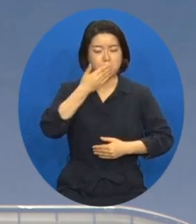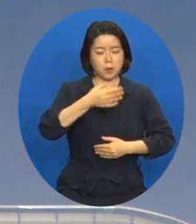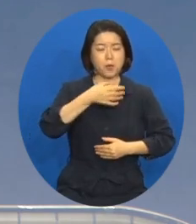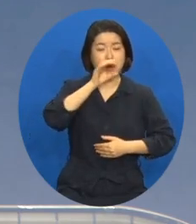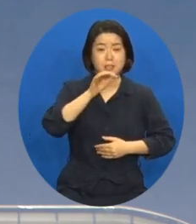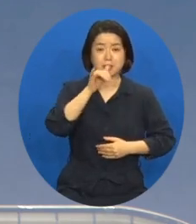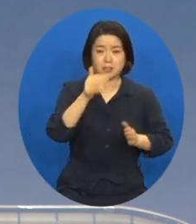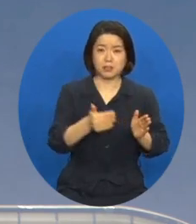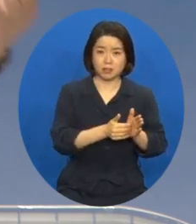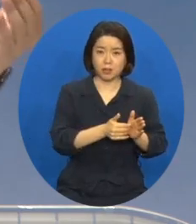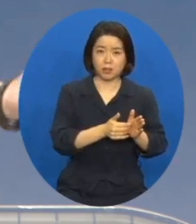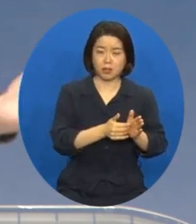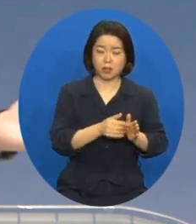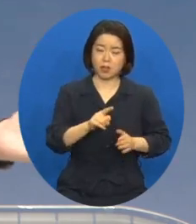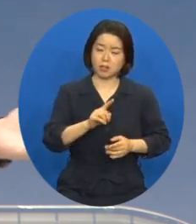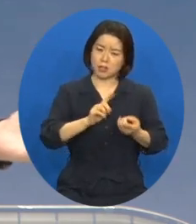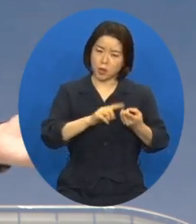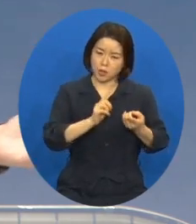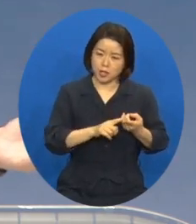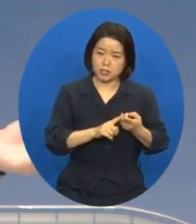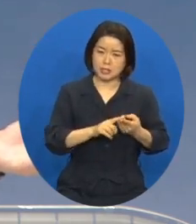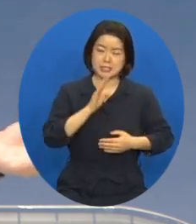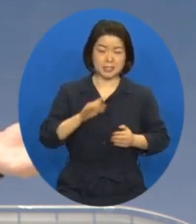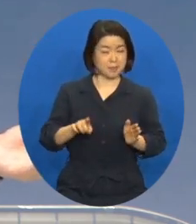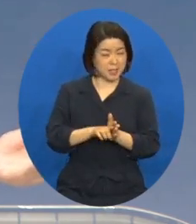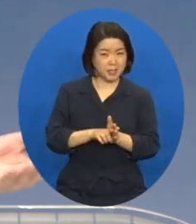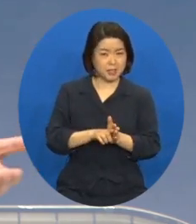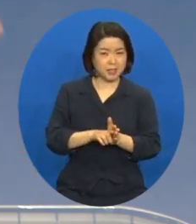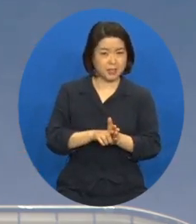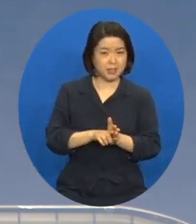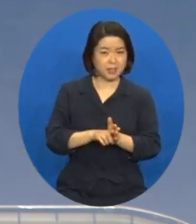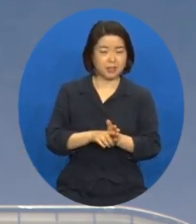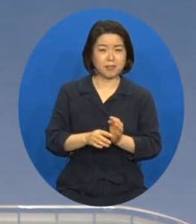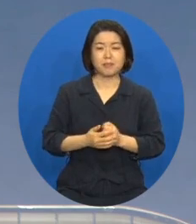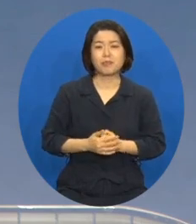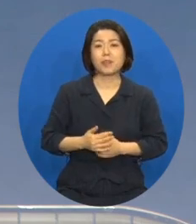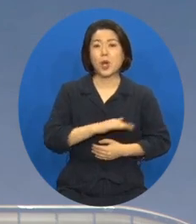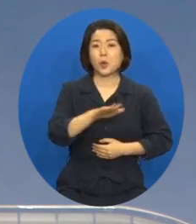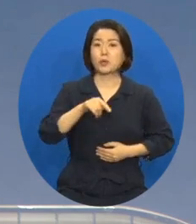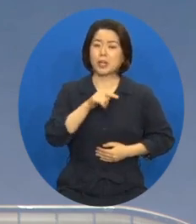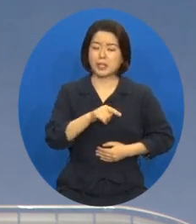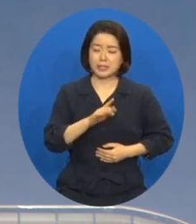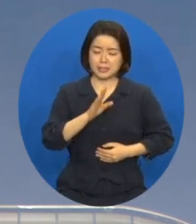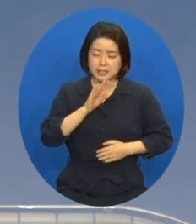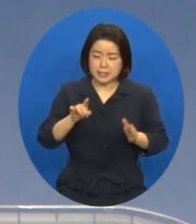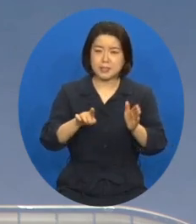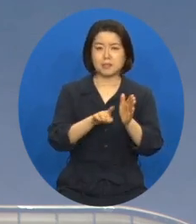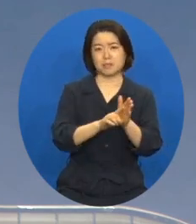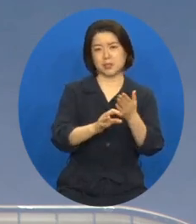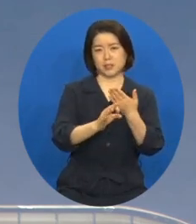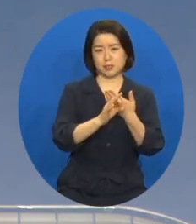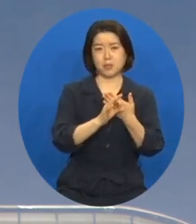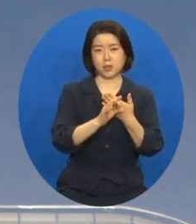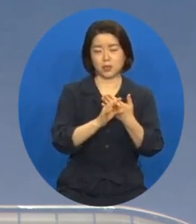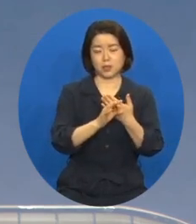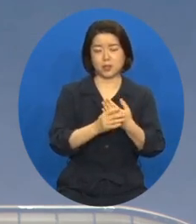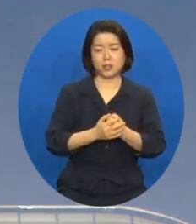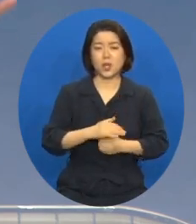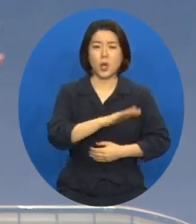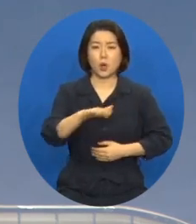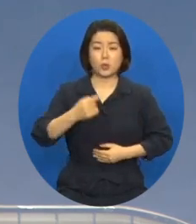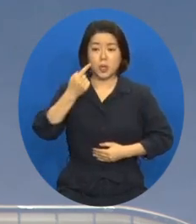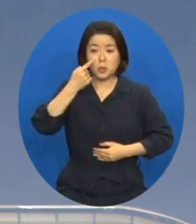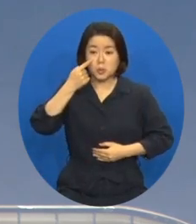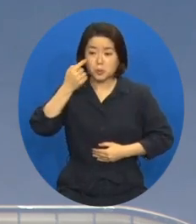마셨어. 이 사실을 정말 믿느냐 하는 거예요. 우리가 이 사실을 정말 믿으면 우리는